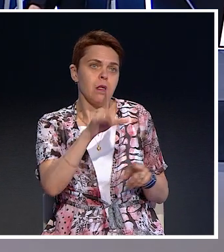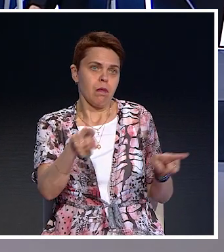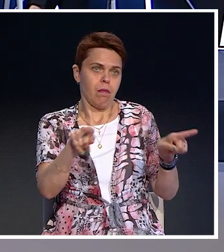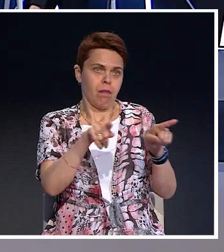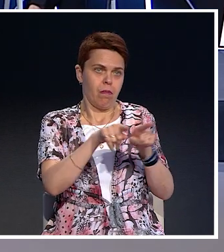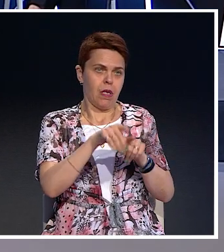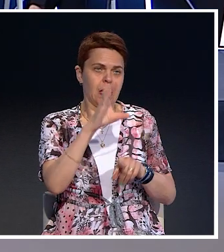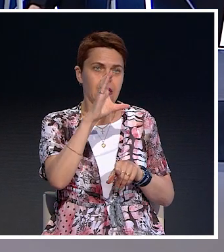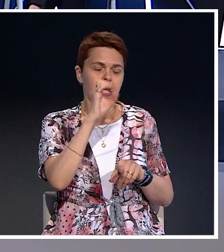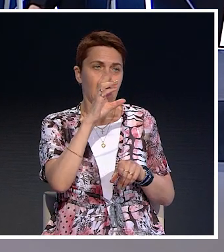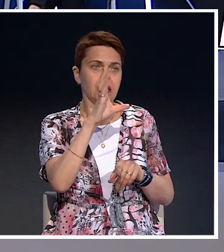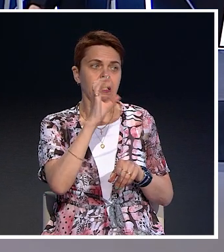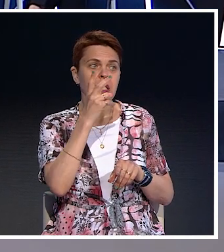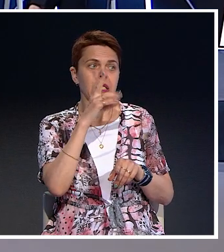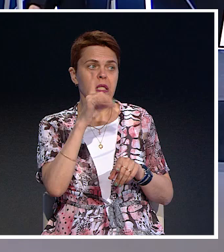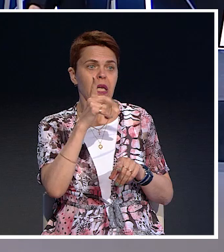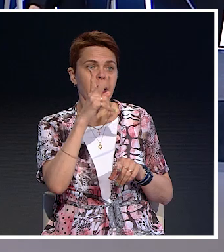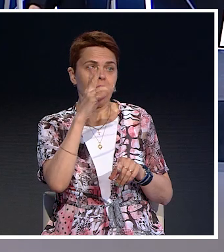висловлюють